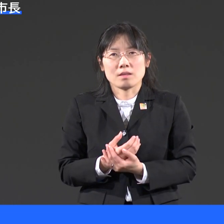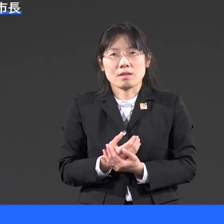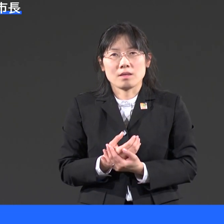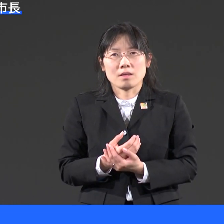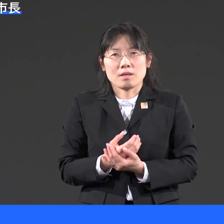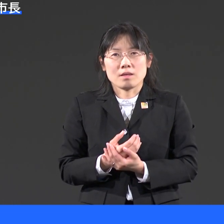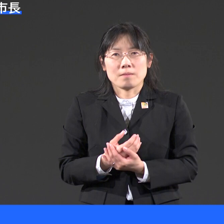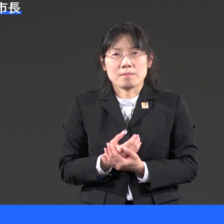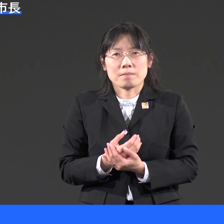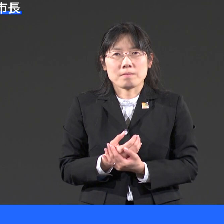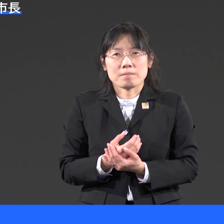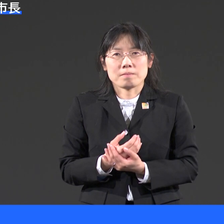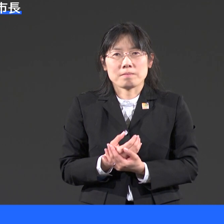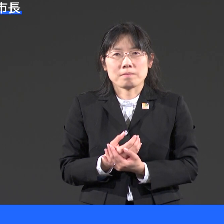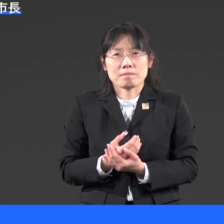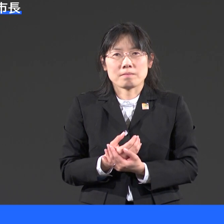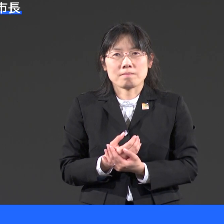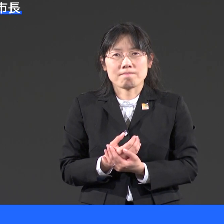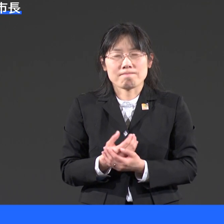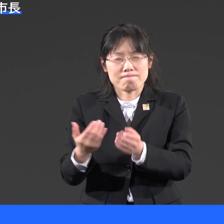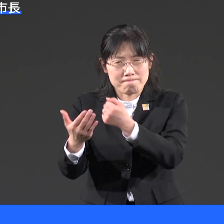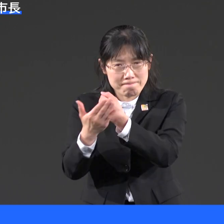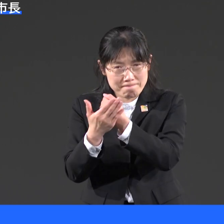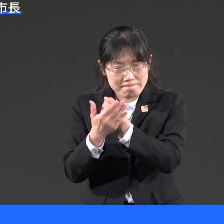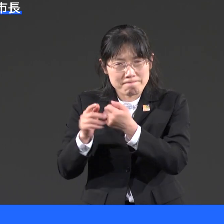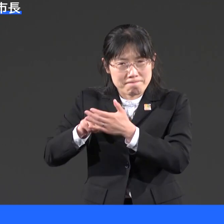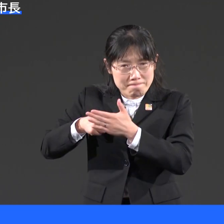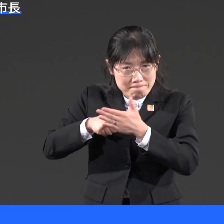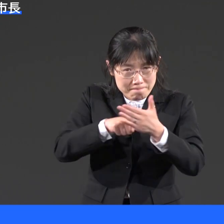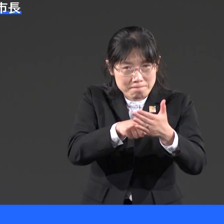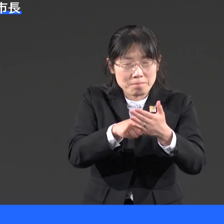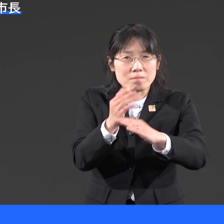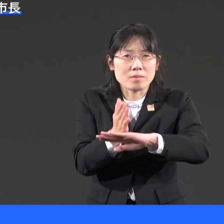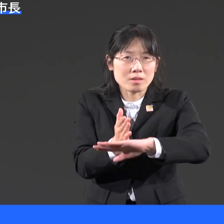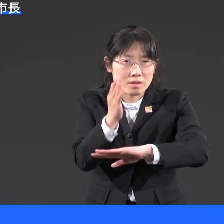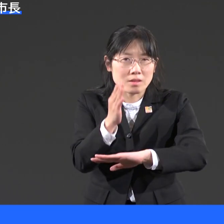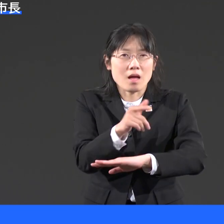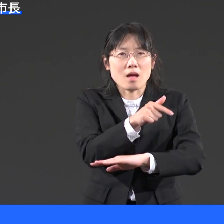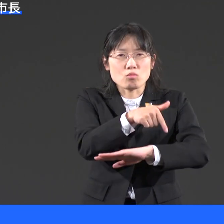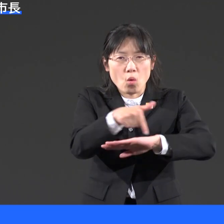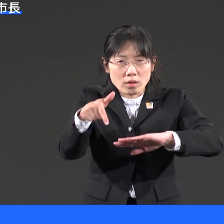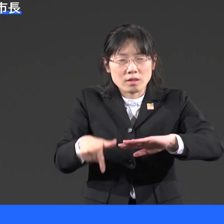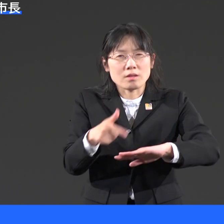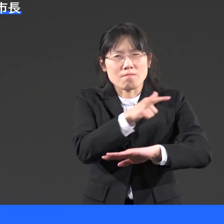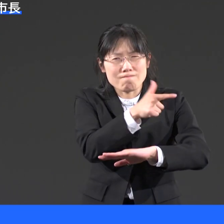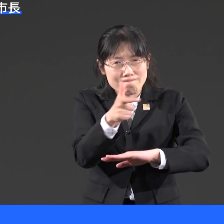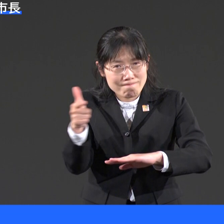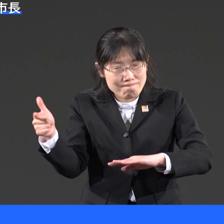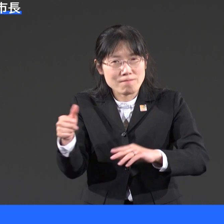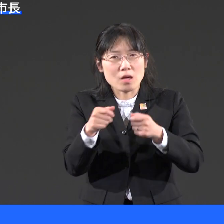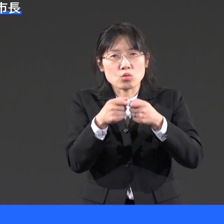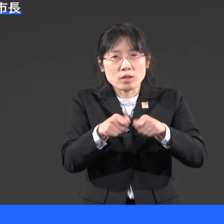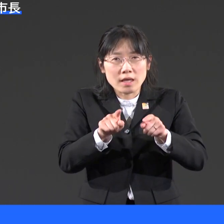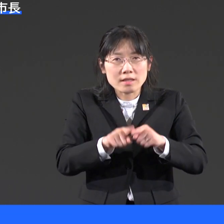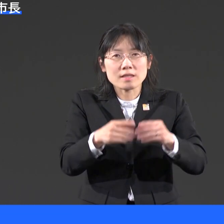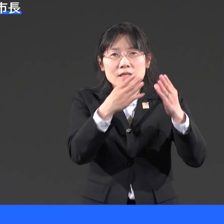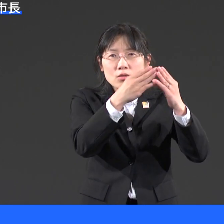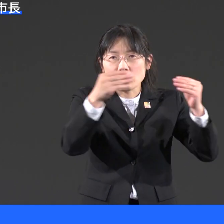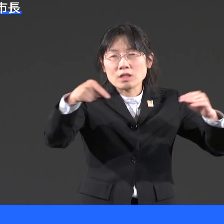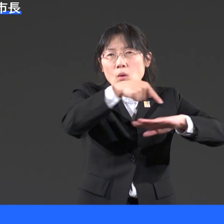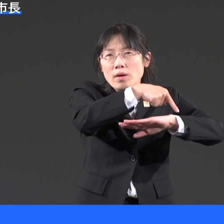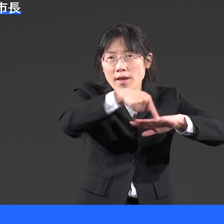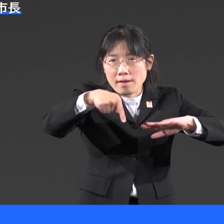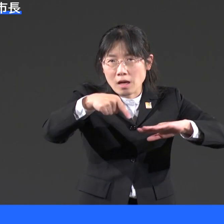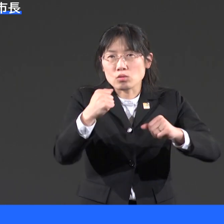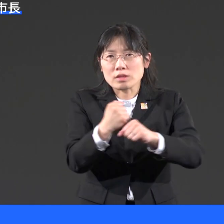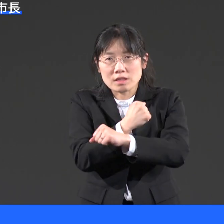った尽力していただいたおかげでですね、いろんなプロジェクトが具体的に国の計画になったり事